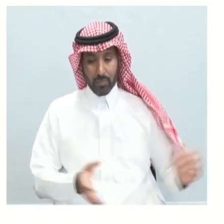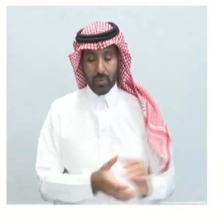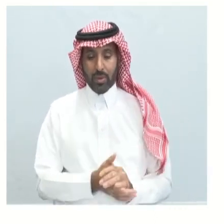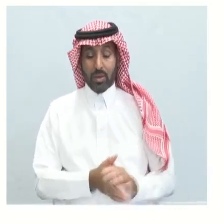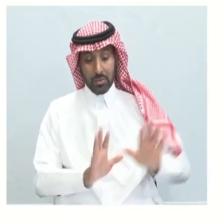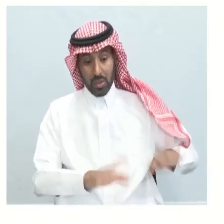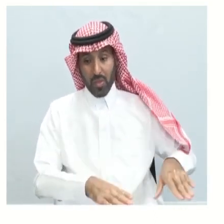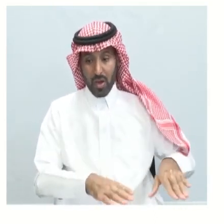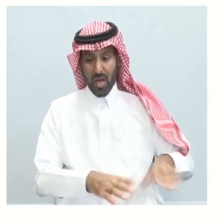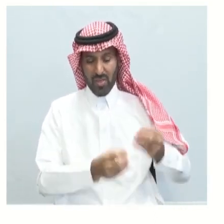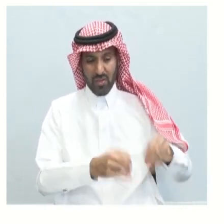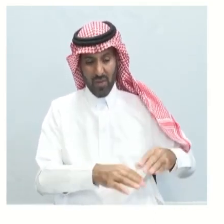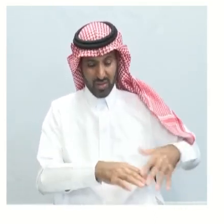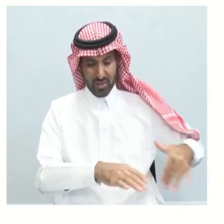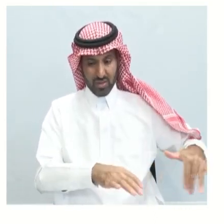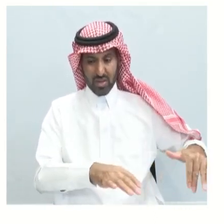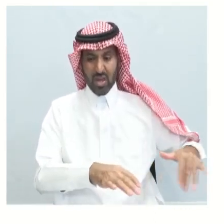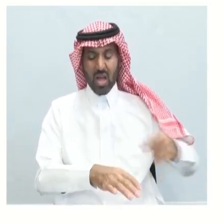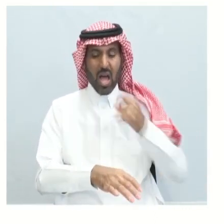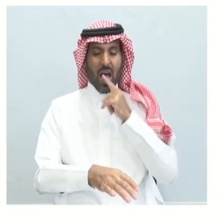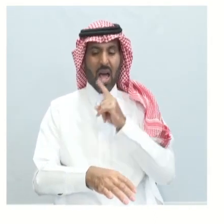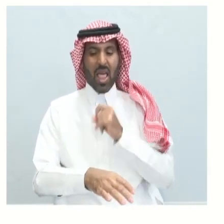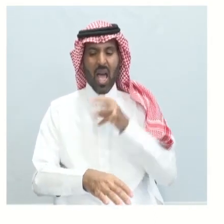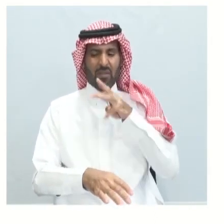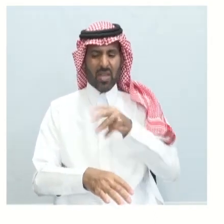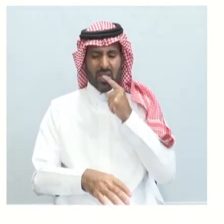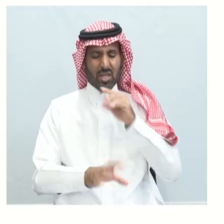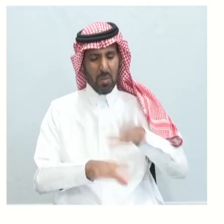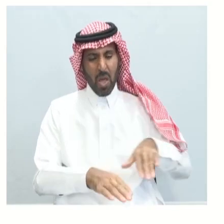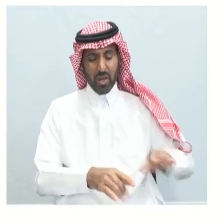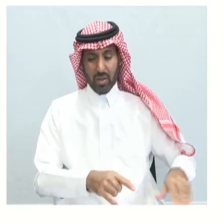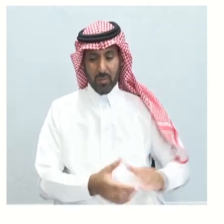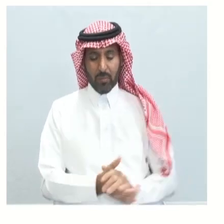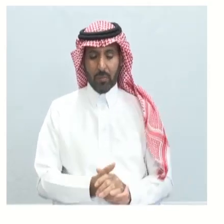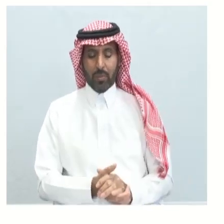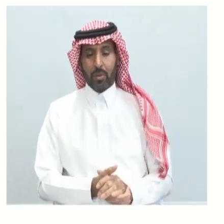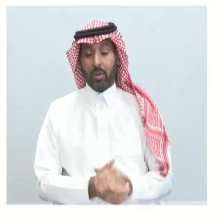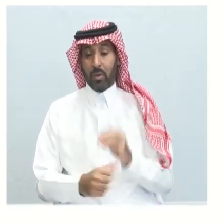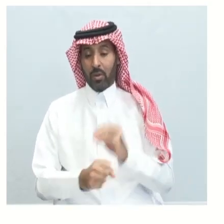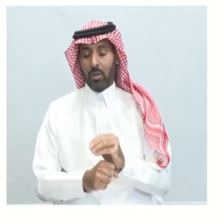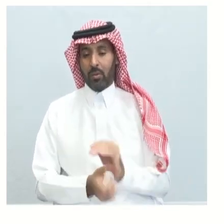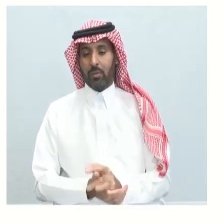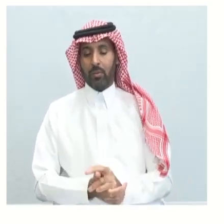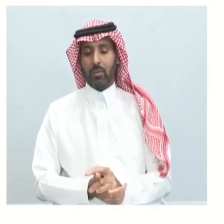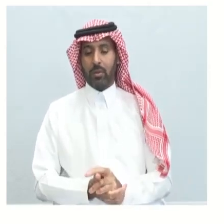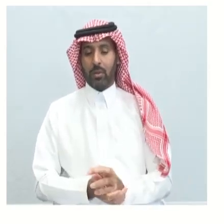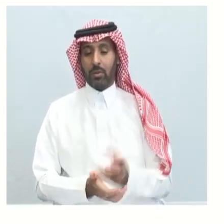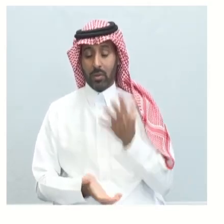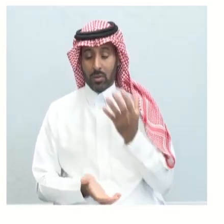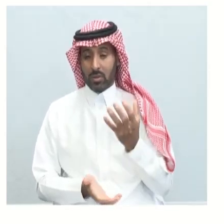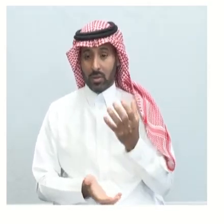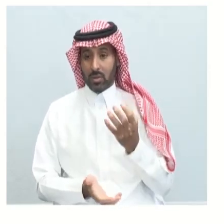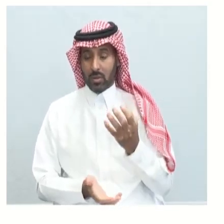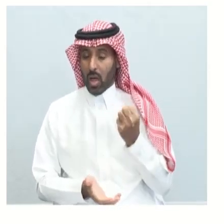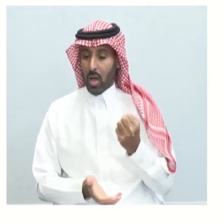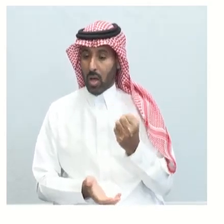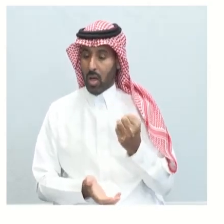تظل هذه النفايات مشعه لالاف السنين وهي ايضا وذكرنا بانها هي ايضا طاقه غير متجدده